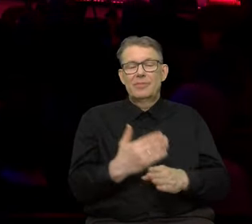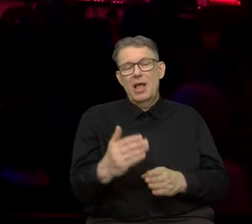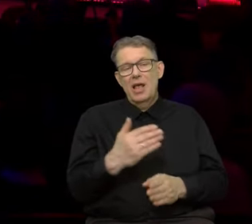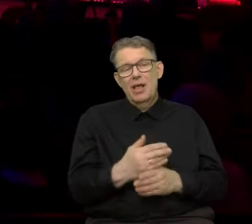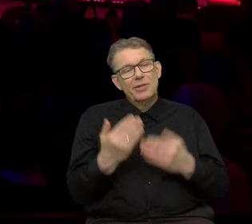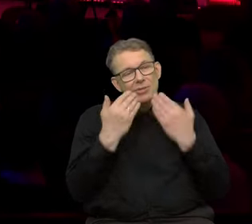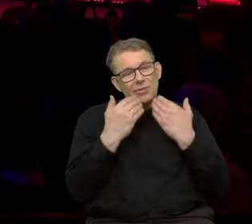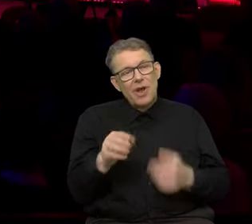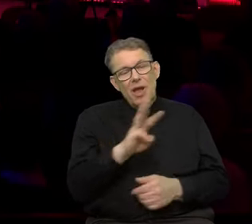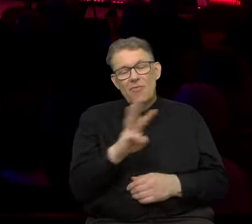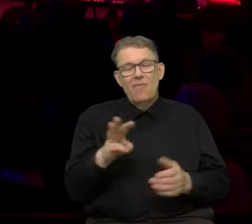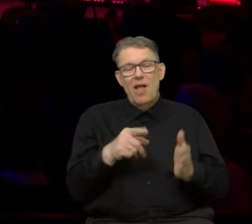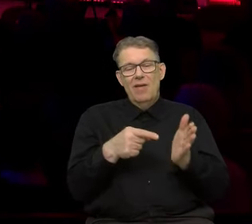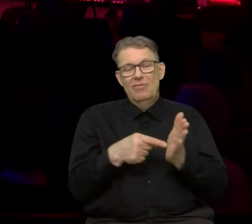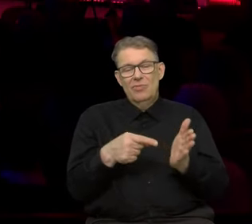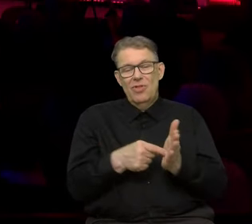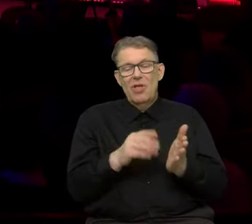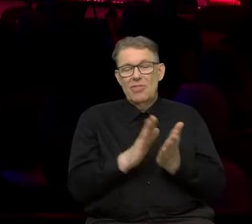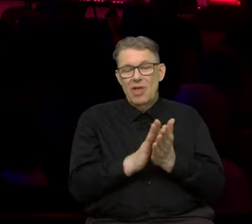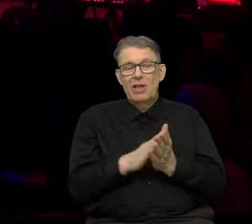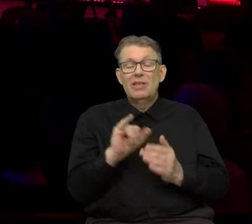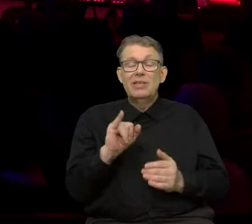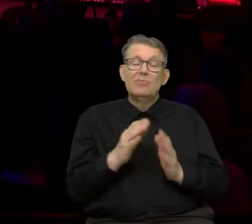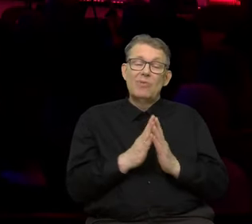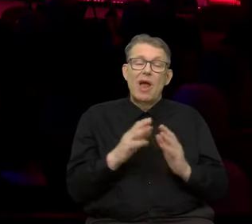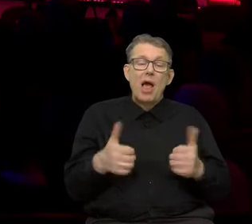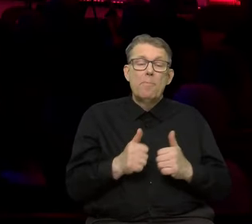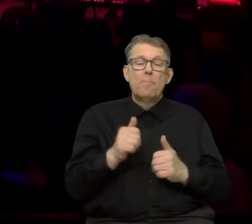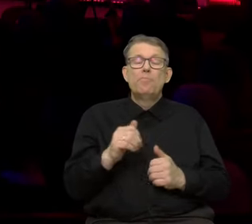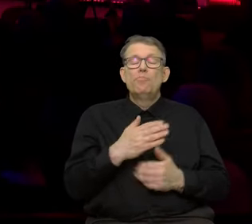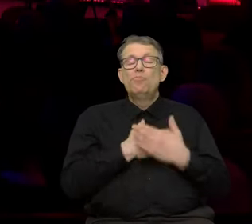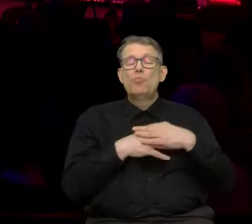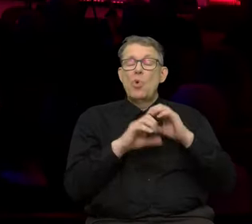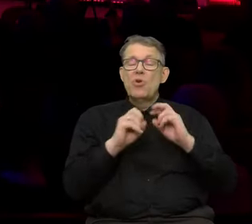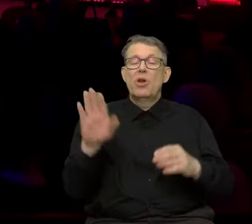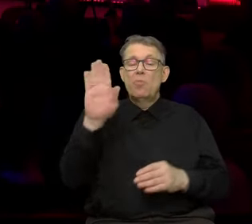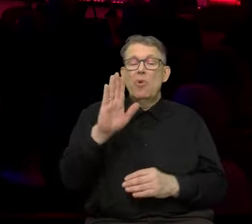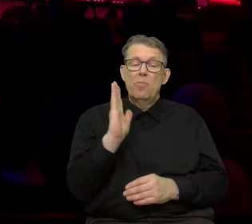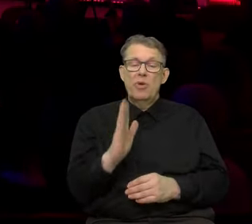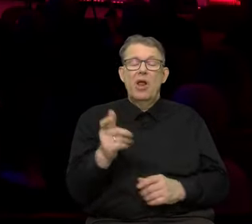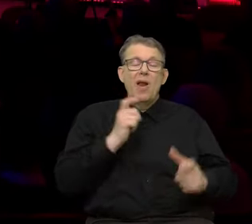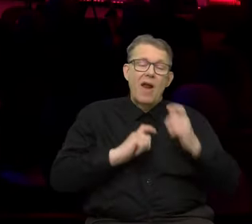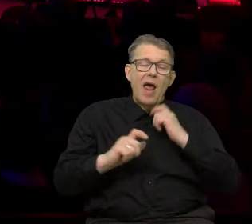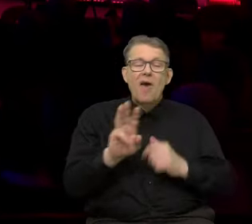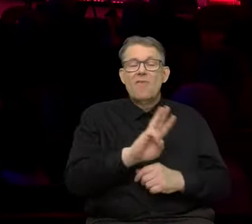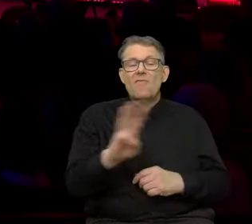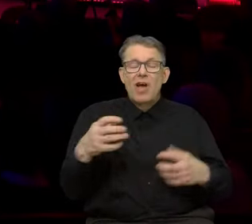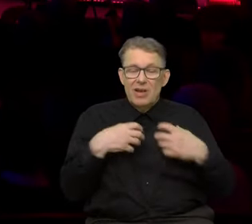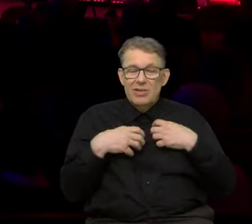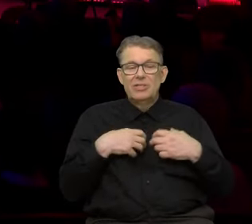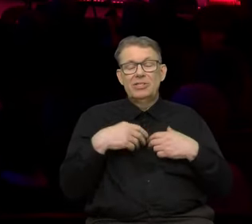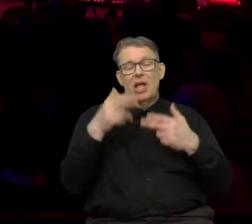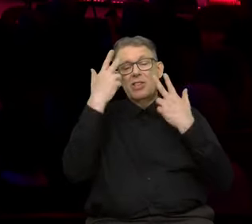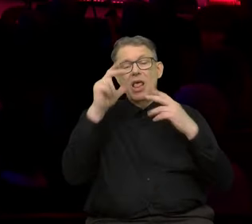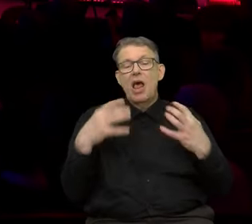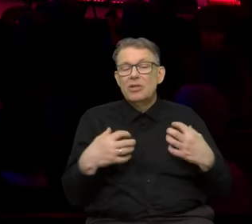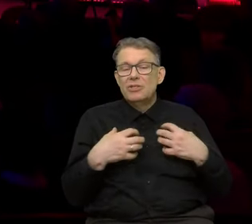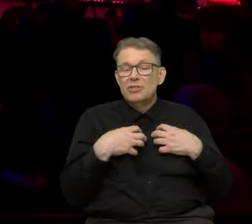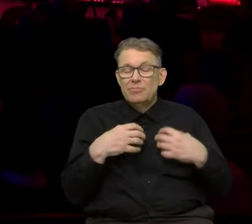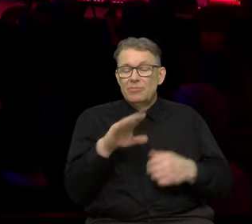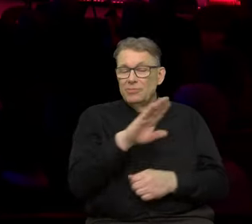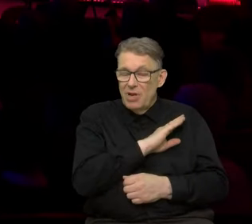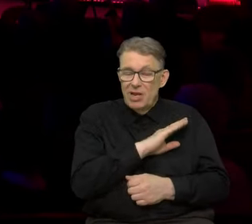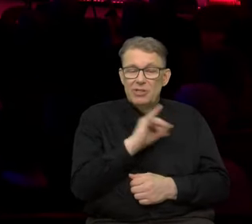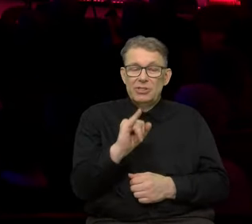Dziękuję Wam za tę nagrodę i niech miłosierdzie Boże będzie Waszą radością życia, nadzieją w śmierci i chwałą